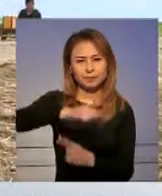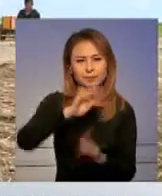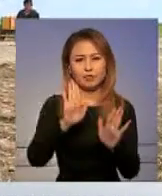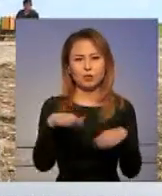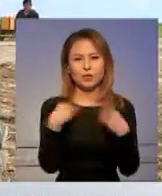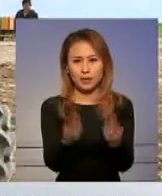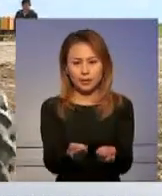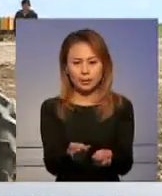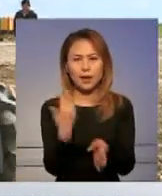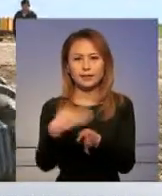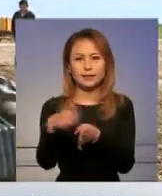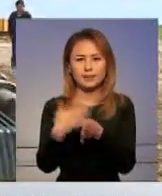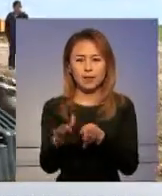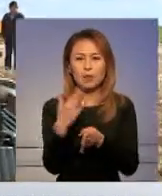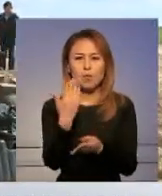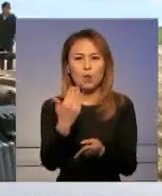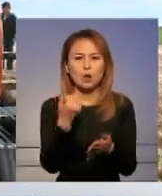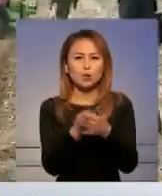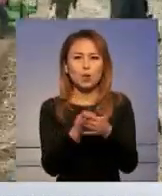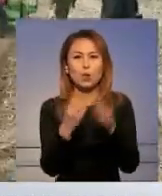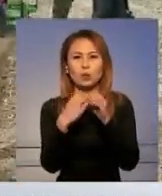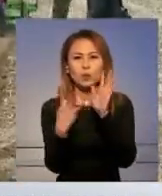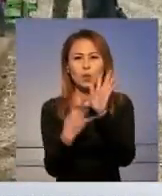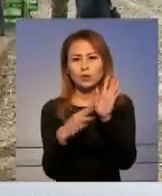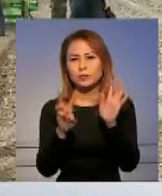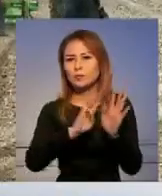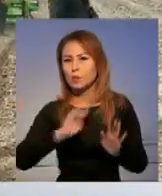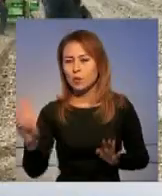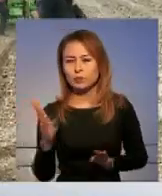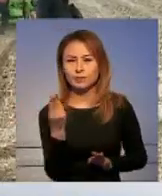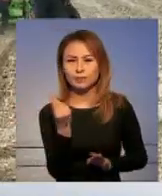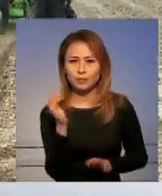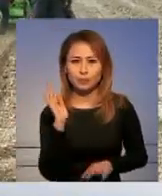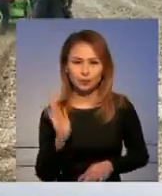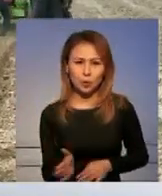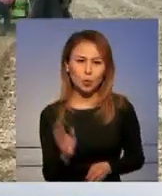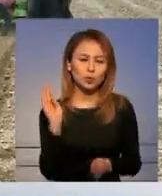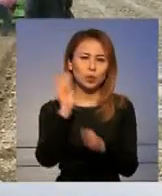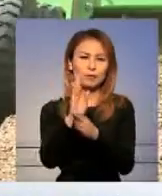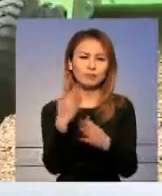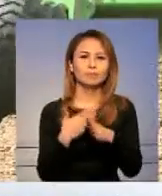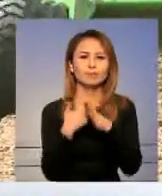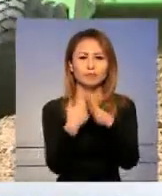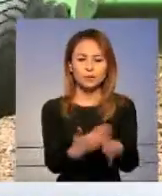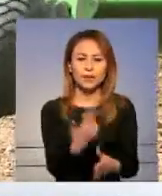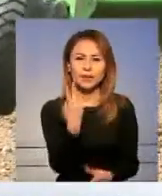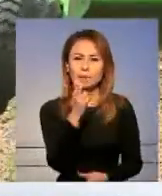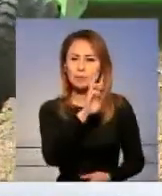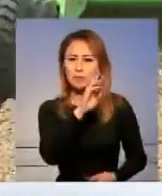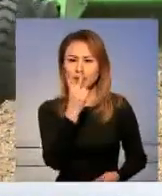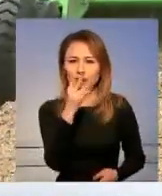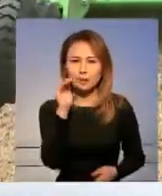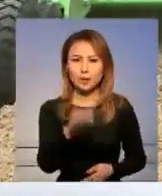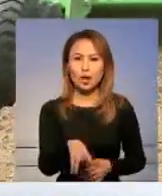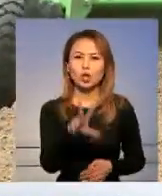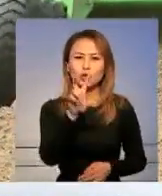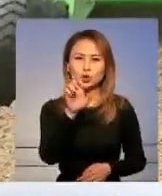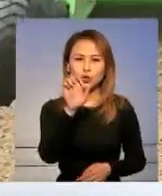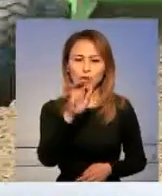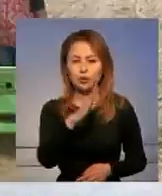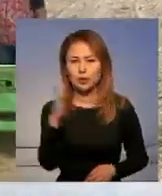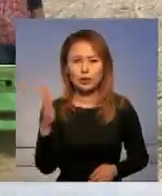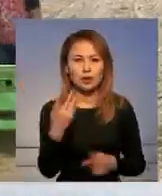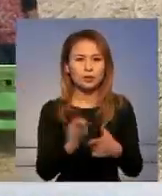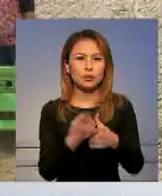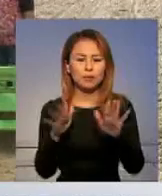де беріледі. Несиенің шекті мөлшері биыл 19 миллион теңгеден асады. Осындай қолдаудың арқасында былтыр 2300-ден астам жаңа